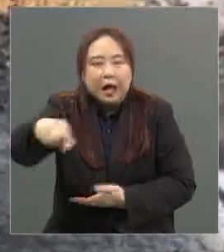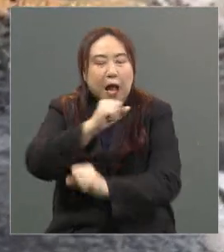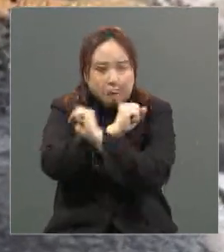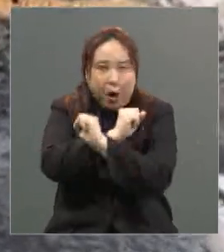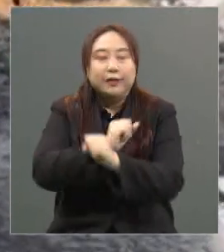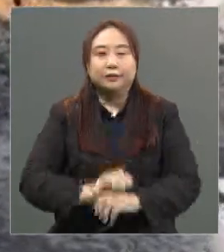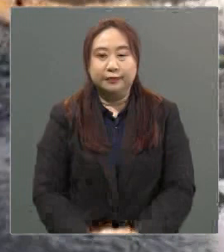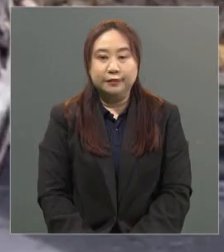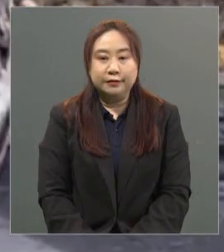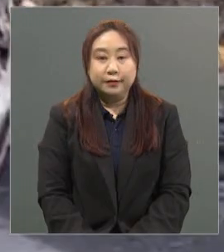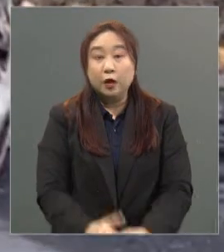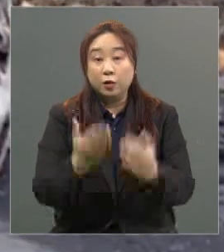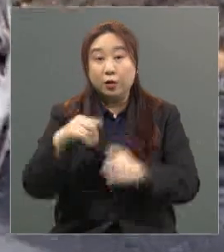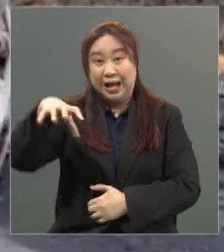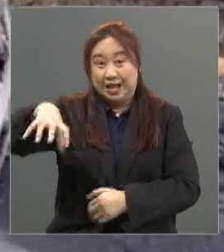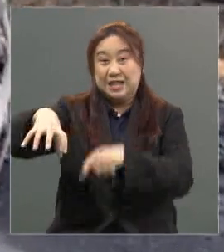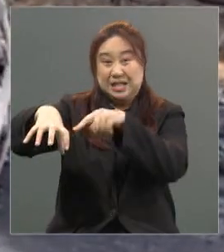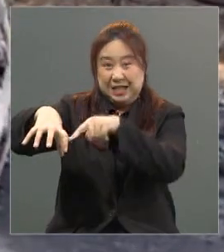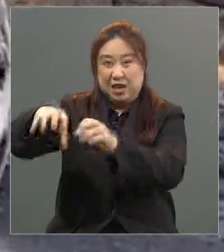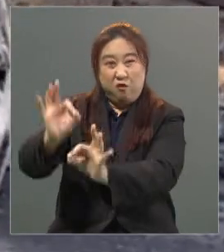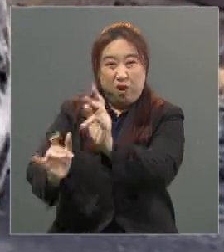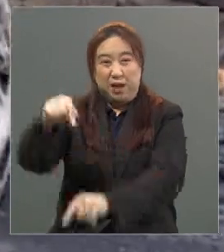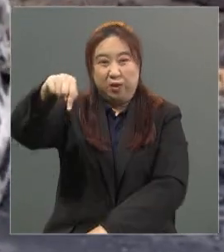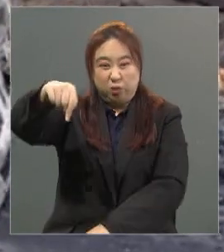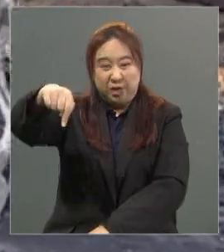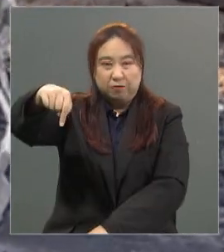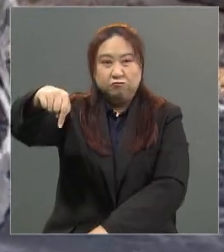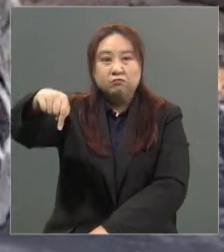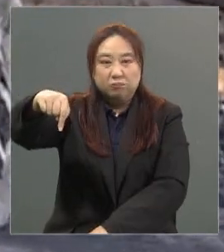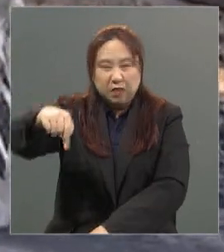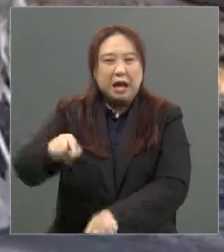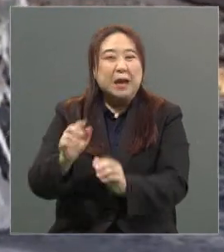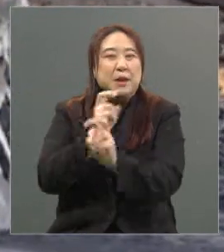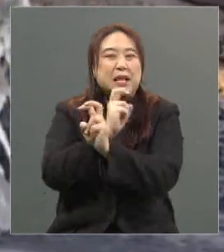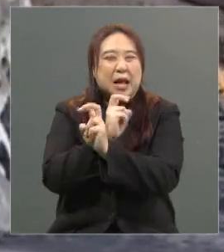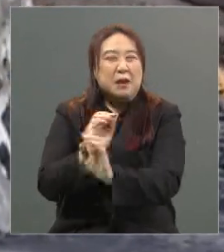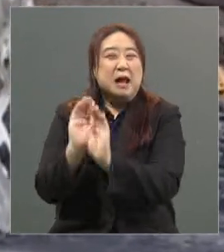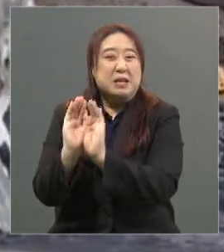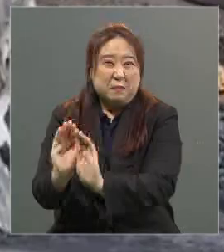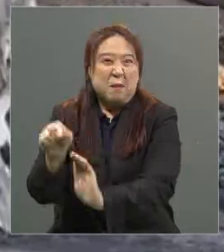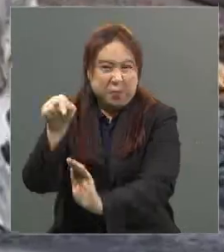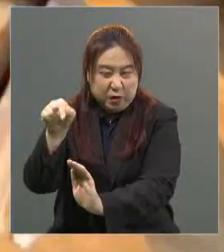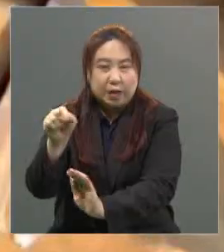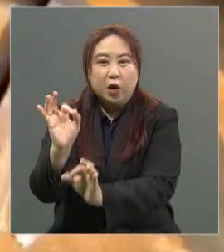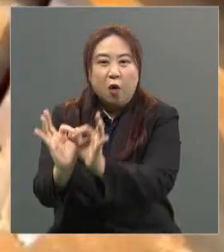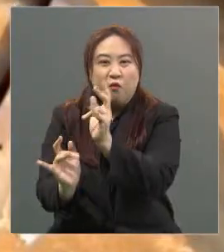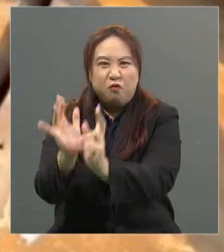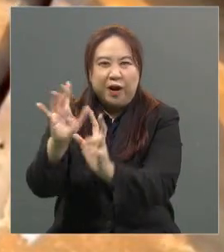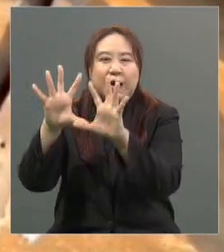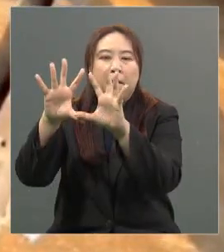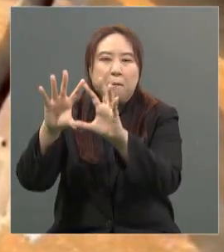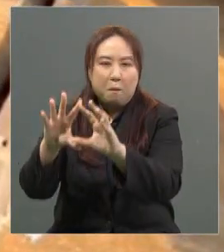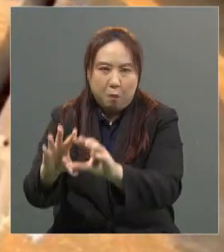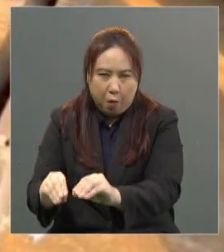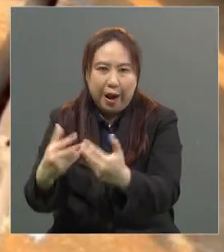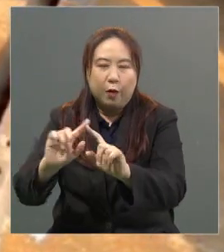ด้วยส่วนภายในโกดังเนี่ยสภาพที่คุณผู้ชมเห็นเนี่ยนะฮะโกดังเก็บสารเคมีแห่งนี้ตอนนี้เพลิงสงบแล้วครับแต่ว่ามันยังคงมีกลุ่มควัน